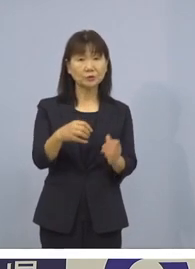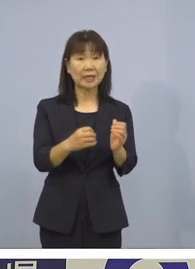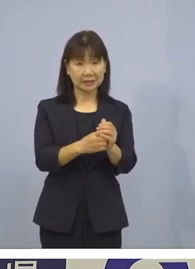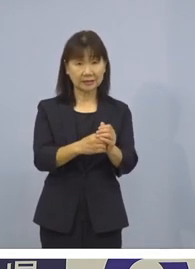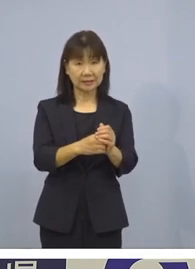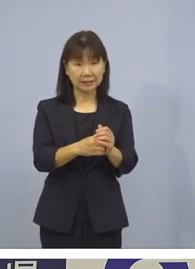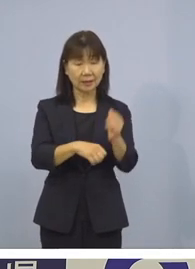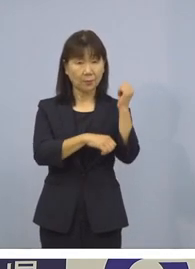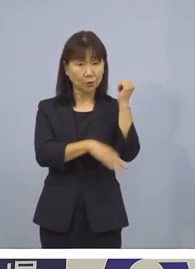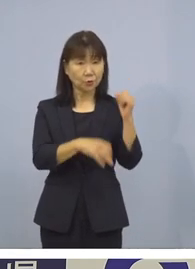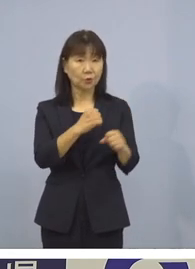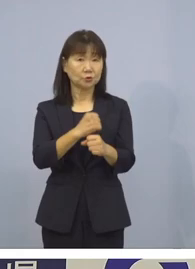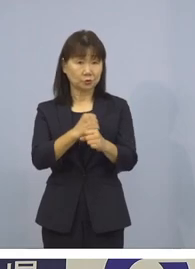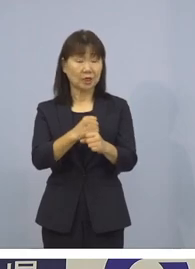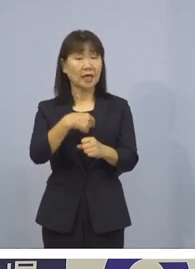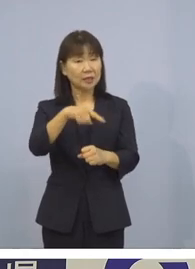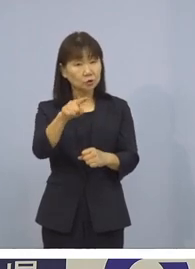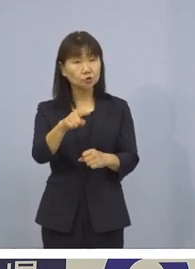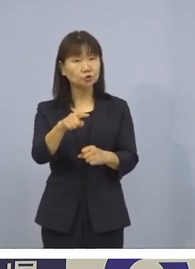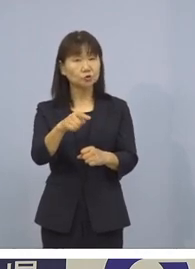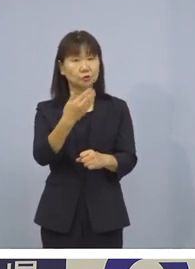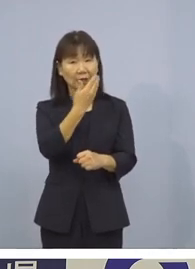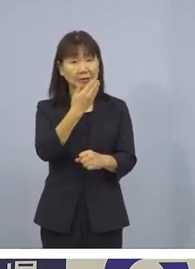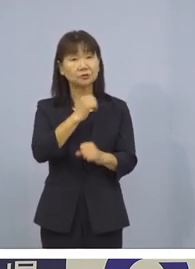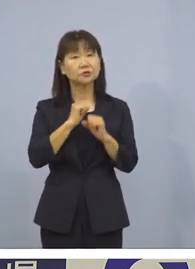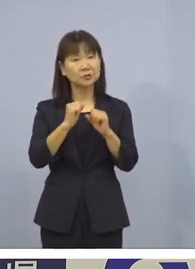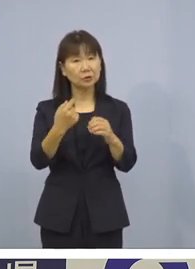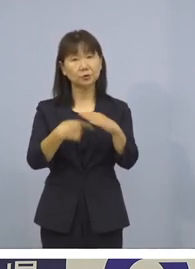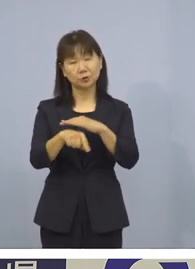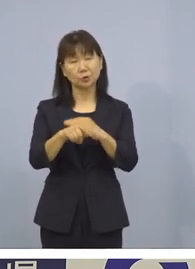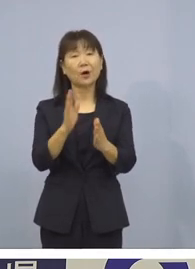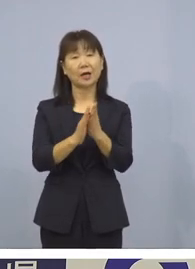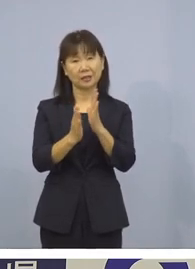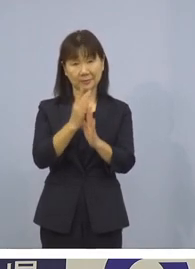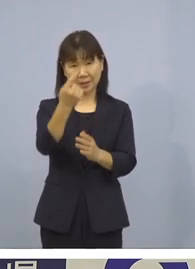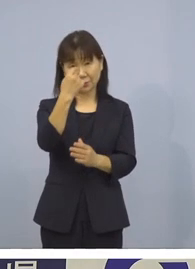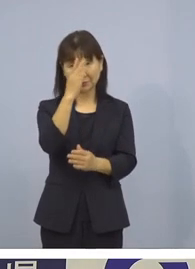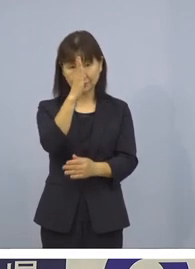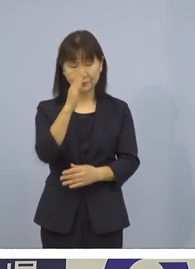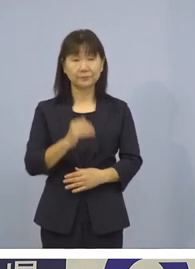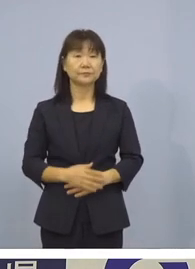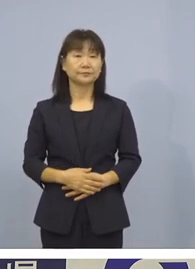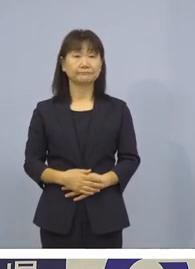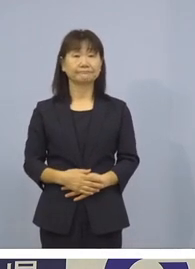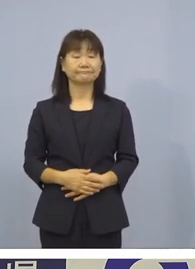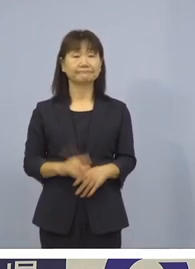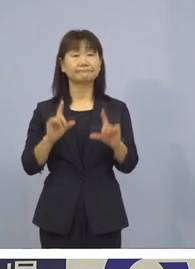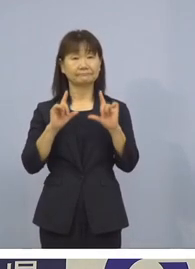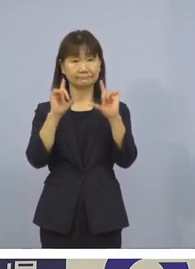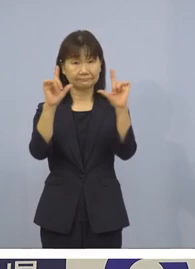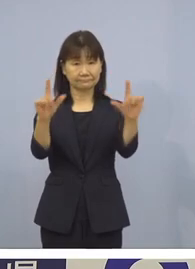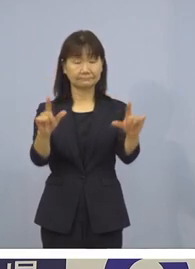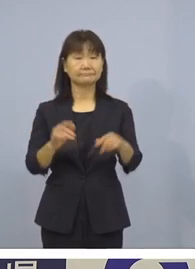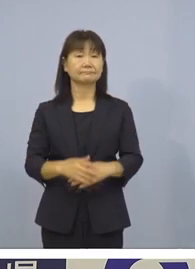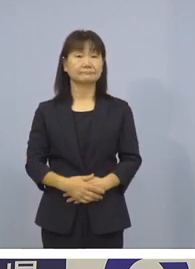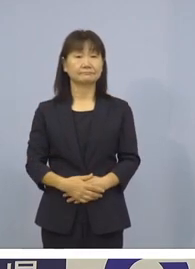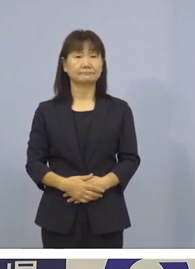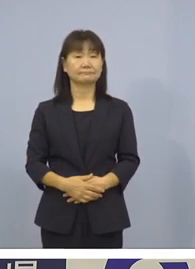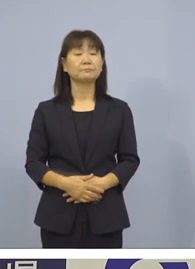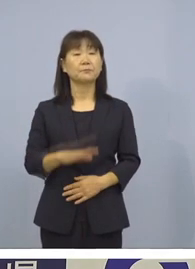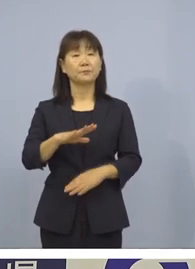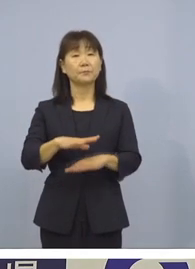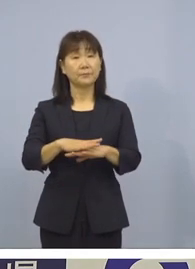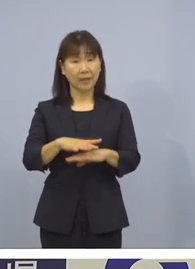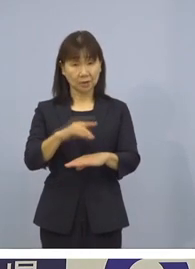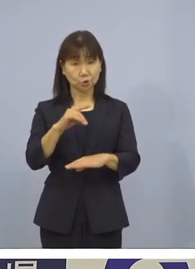その重視されている理由、それを改めて教えていただいてもよろしいでしょうか。うん、 まあ、まずはです